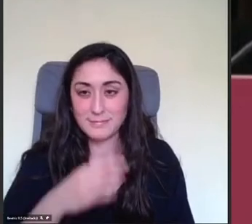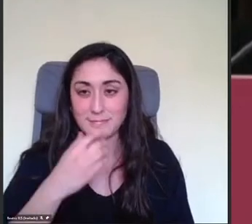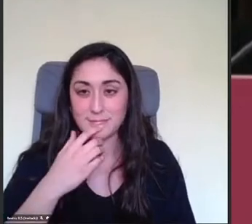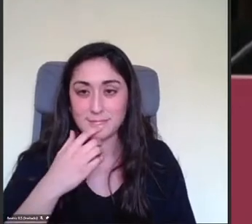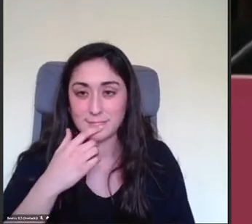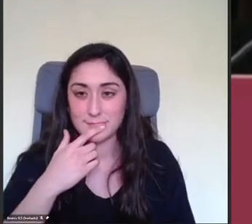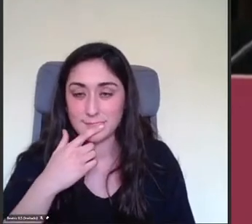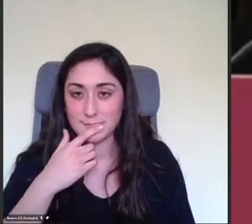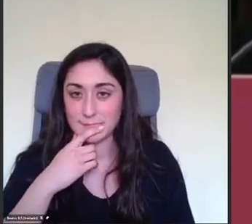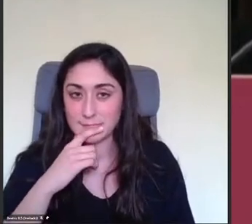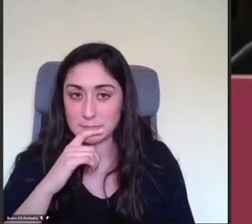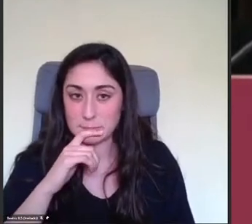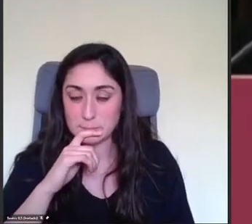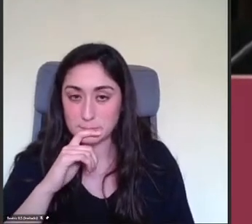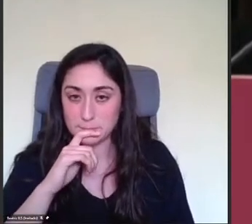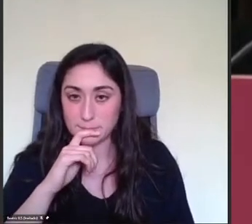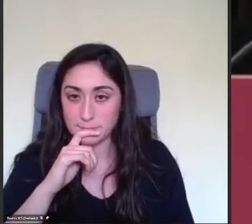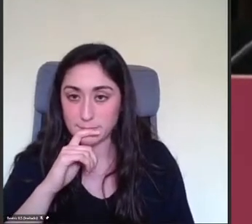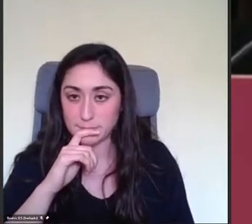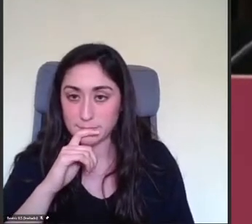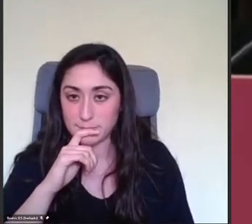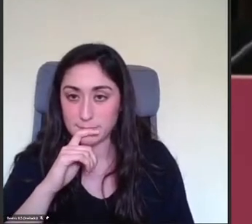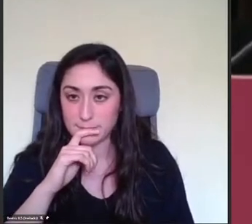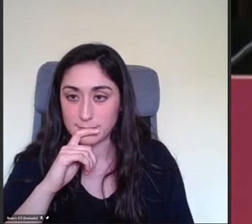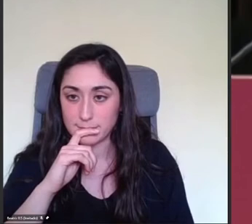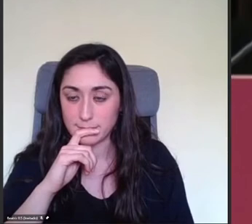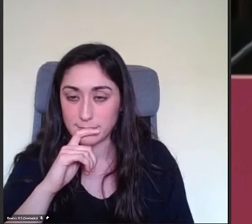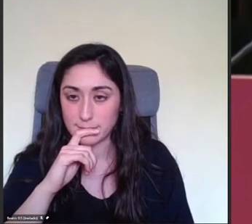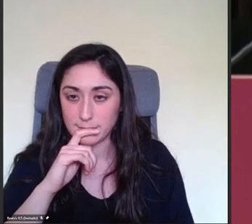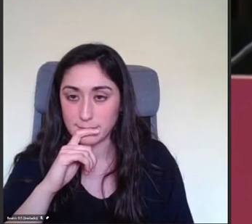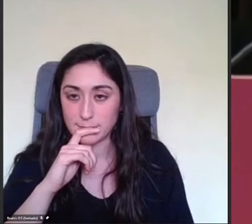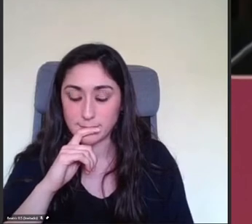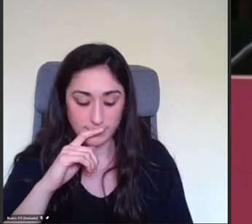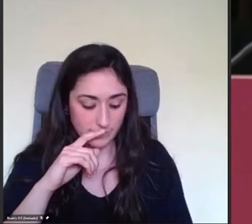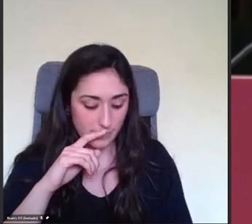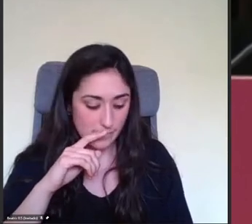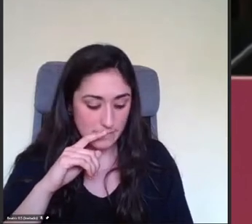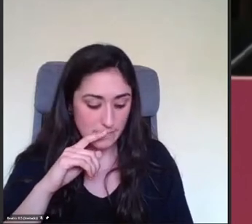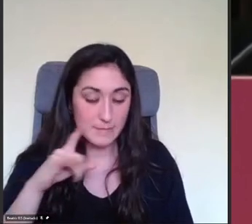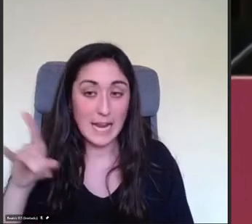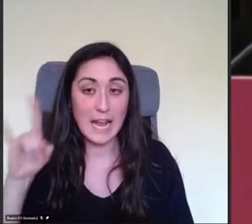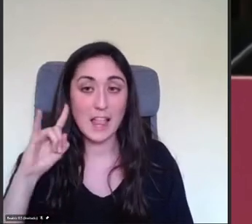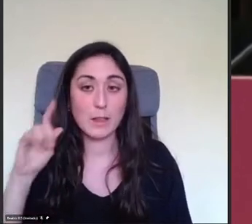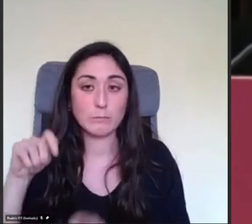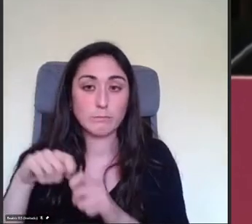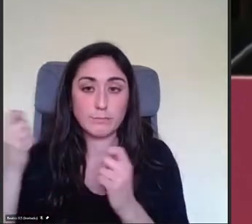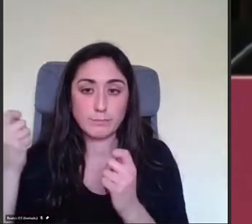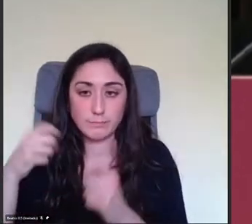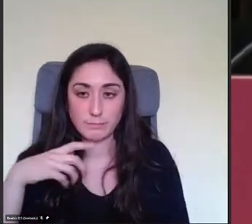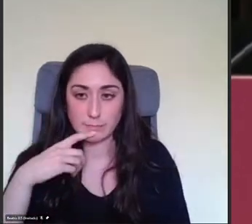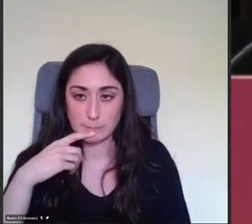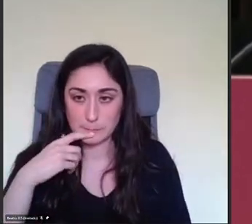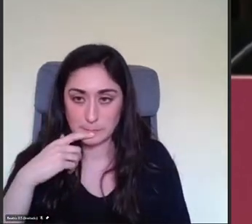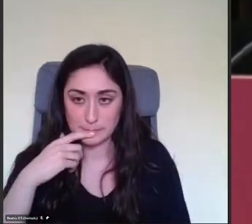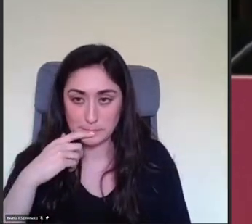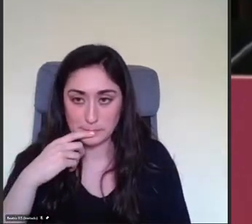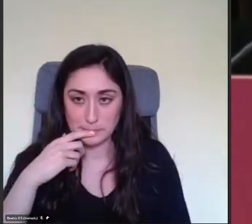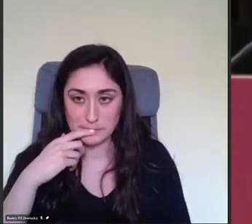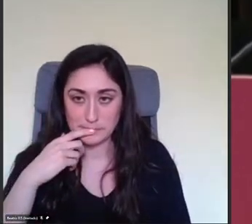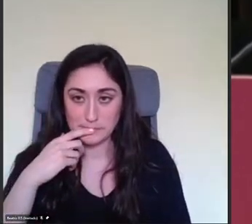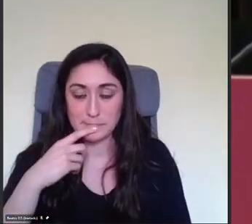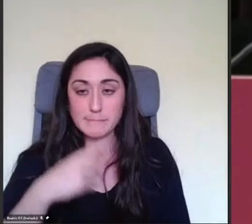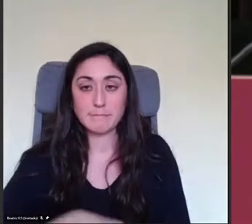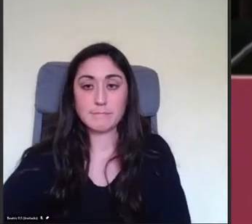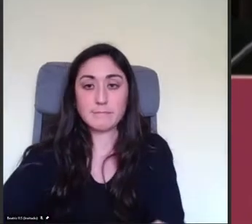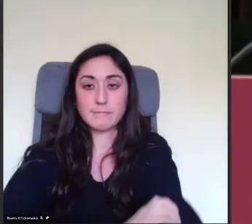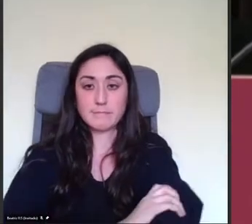important era la seva maternitat i seguir, diguéssim, amb l'espècie humana, no tant com a persona. Val?